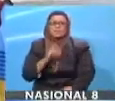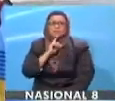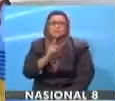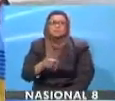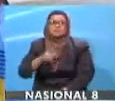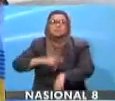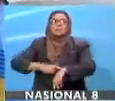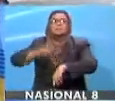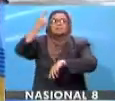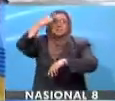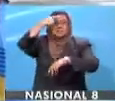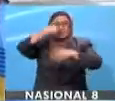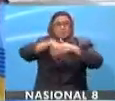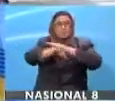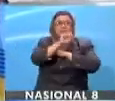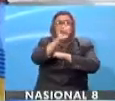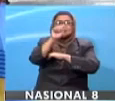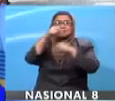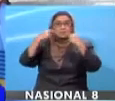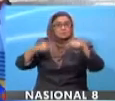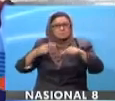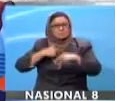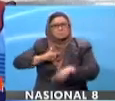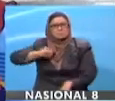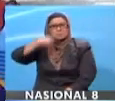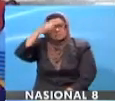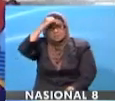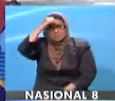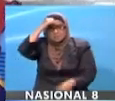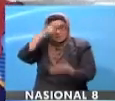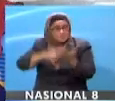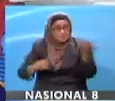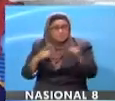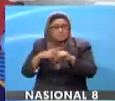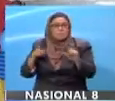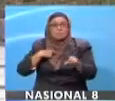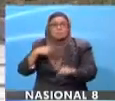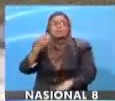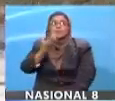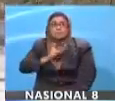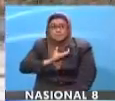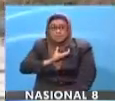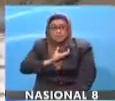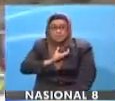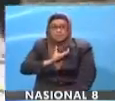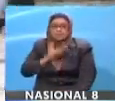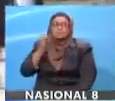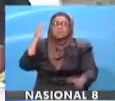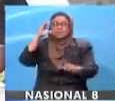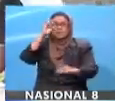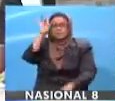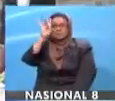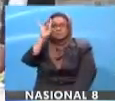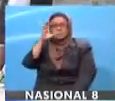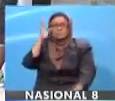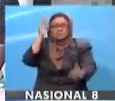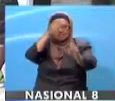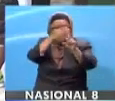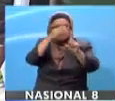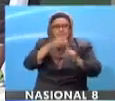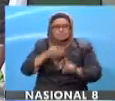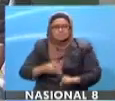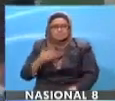letakkan apa-apa. Cuma pingat tu insyaAllah saya ada sasaran. Menurutnya lagi, 4 kategori yang